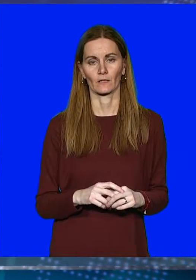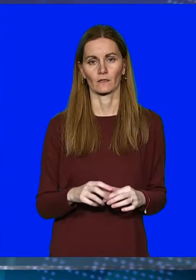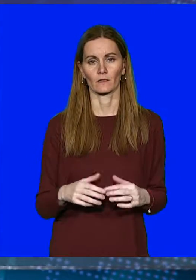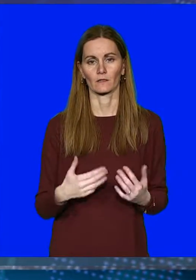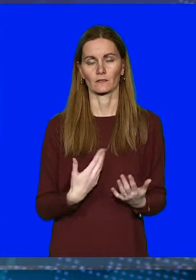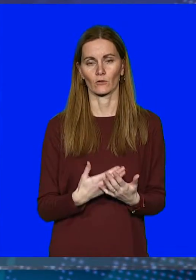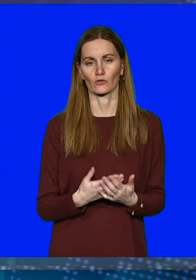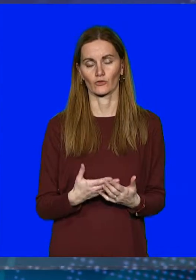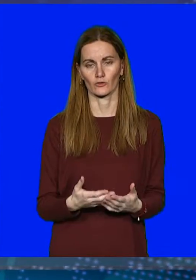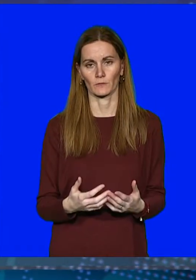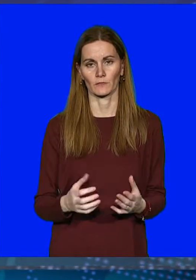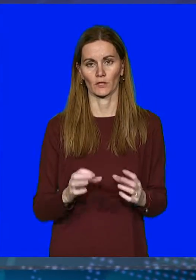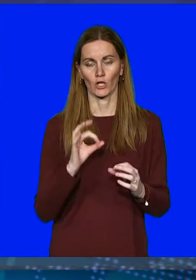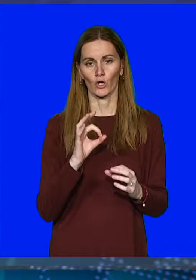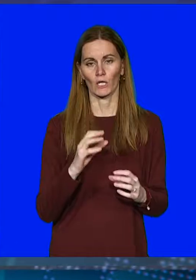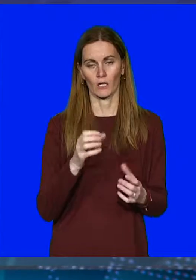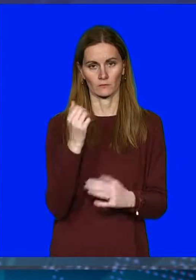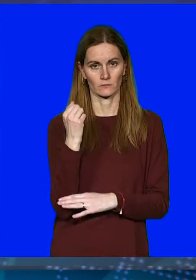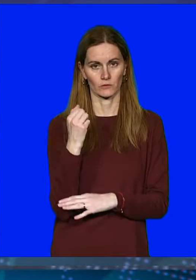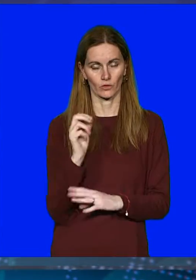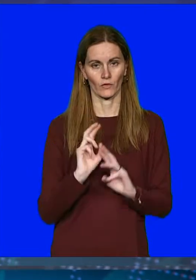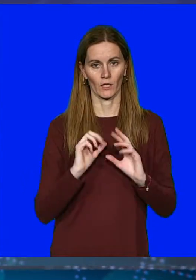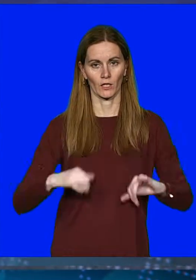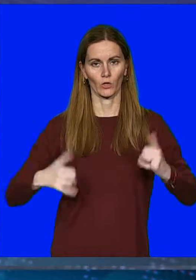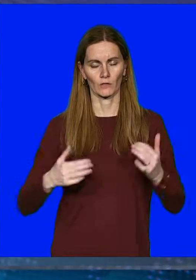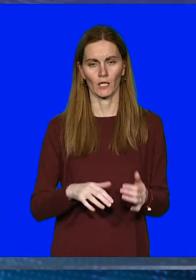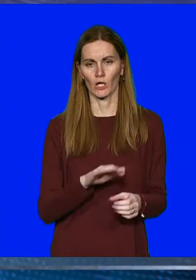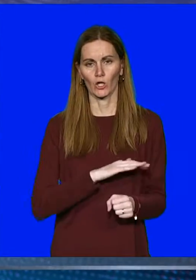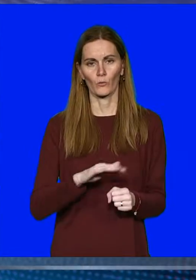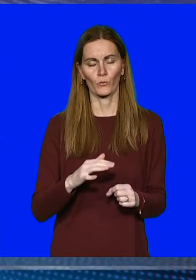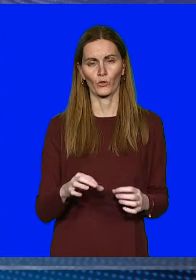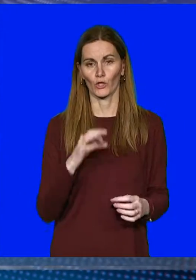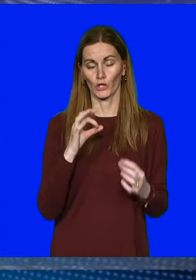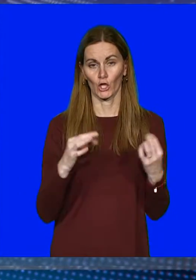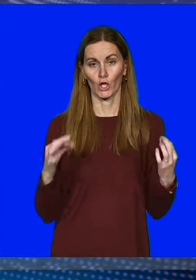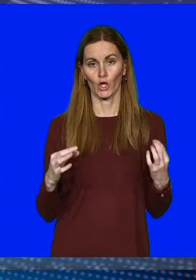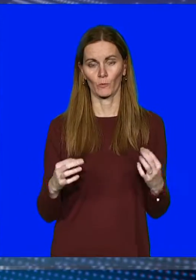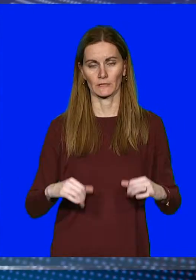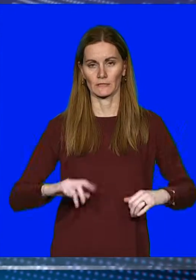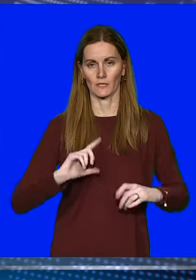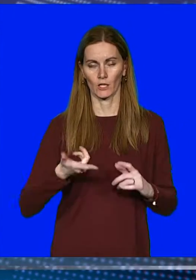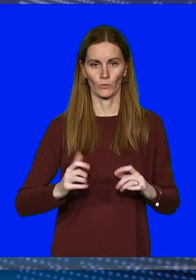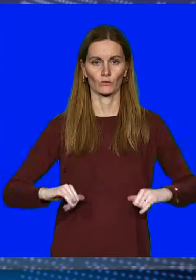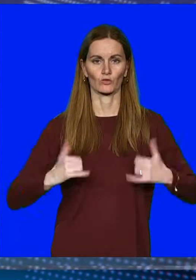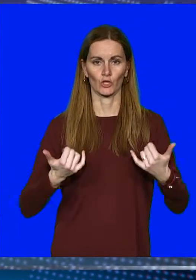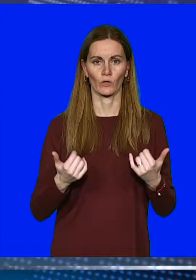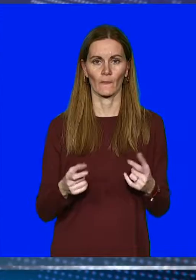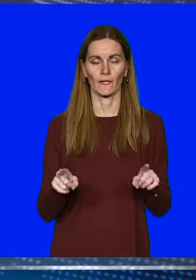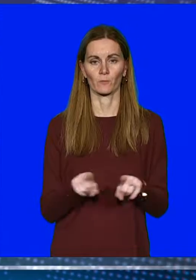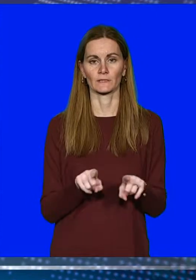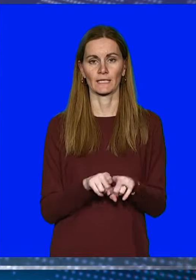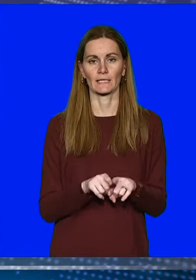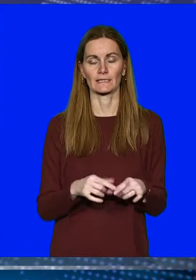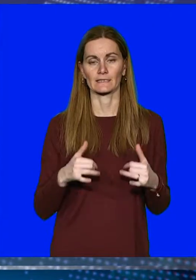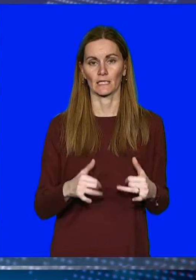UNESCO-a. Također to će biti i Orlandova godina, dakle puno je tu obljetnica pred nama u 2019. i nek